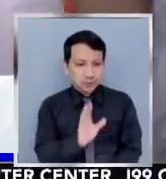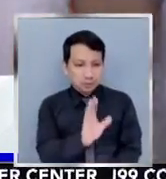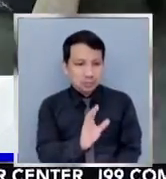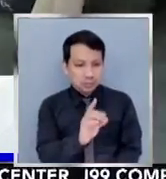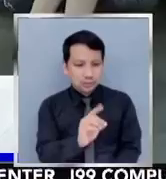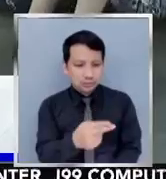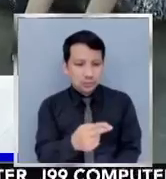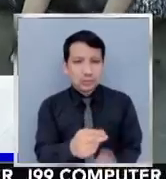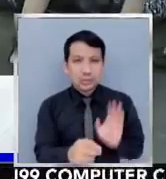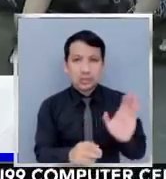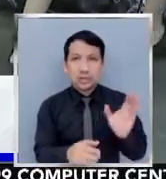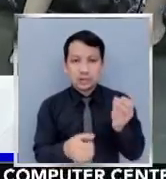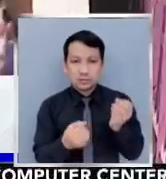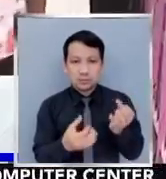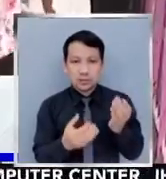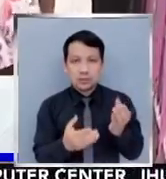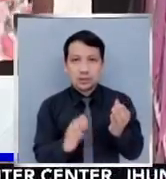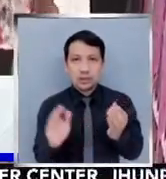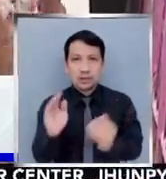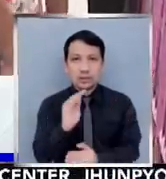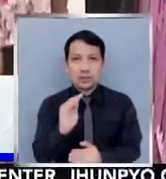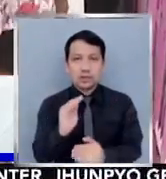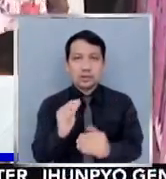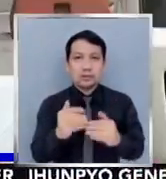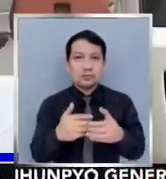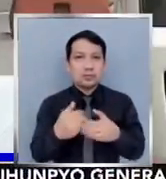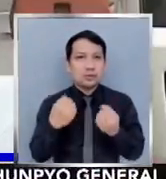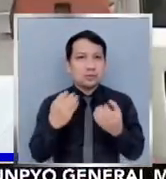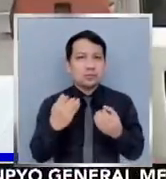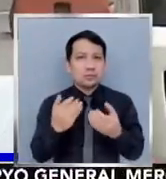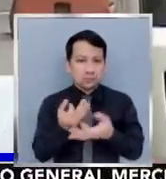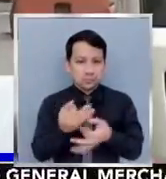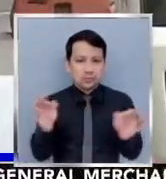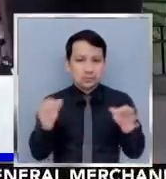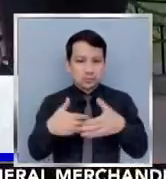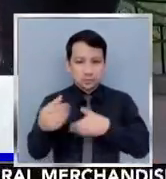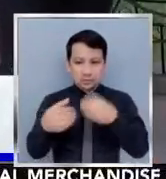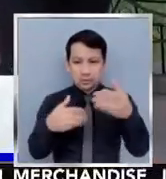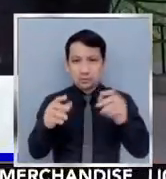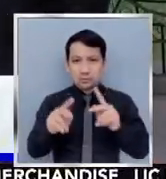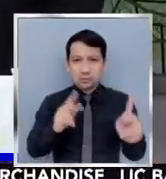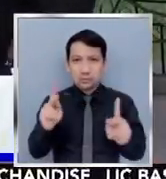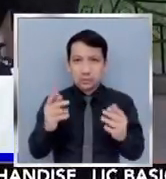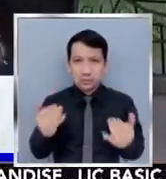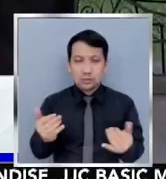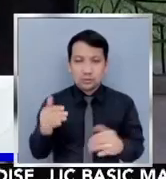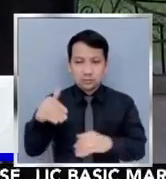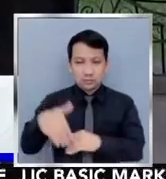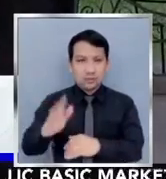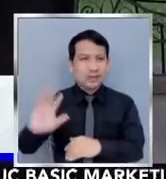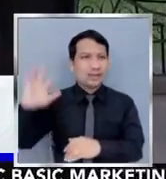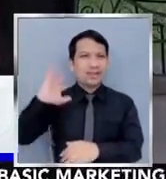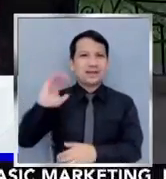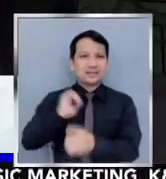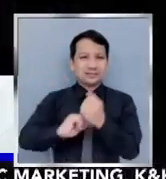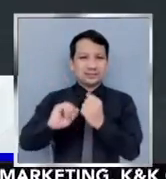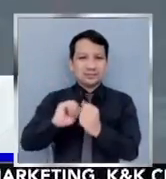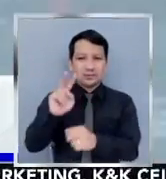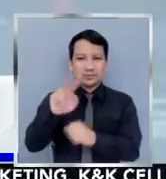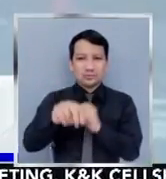dengue cases ang higher mobility o mas malayang paglalakbay ng marami ngayong taon kumpara sa nakarang 2 taon ng